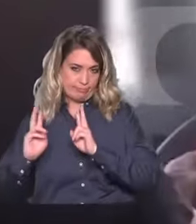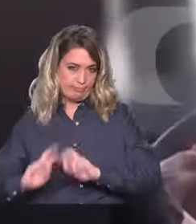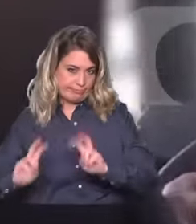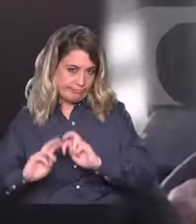media